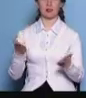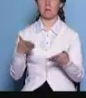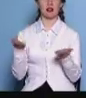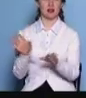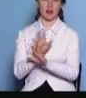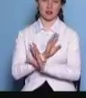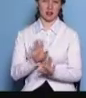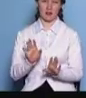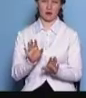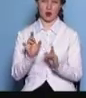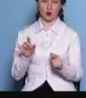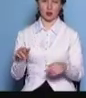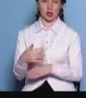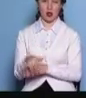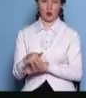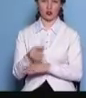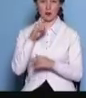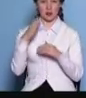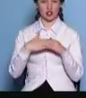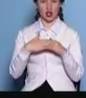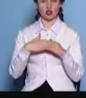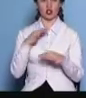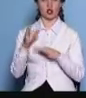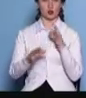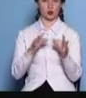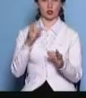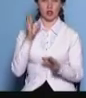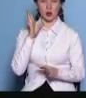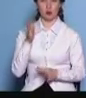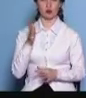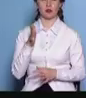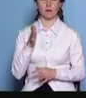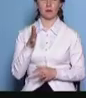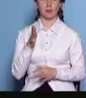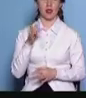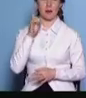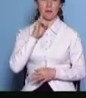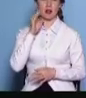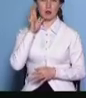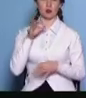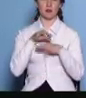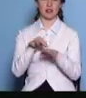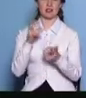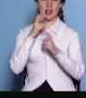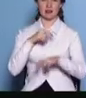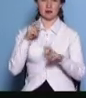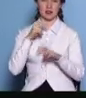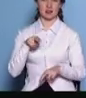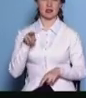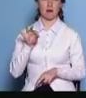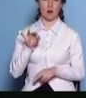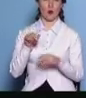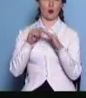на улице. В ближайшие сутки, вот, значит, пока будет проводиться экспертиза по